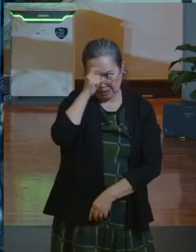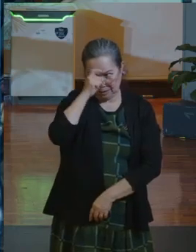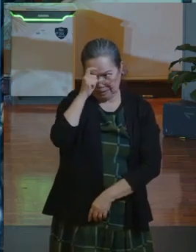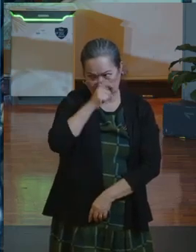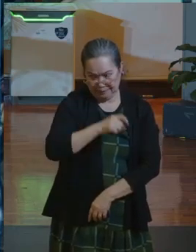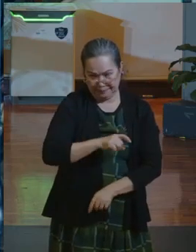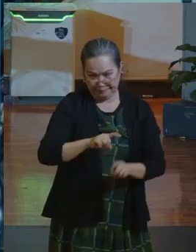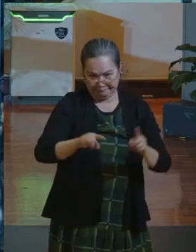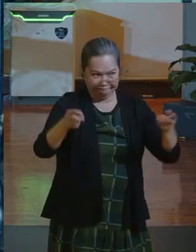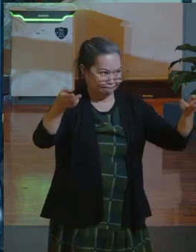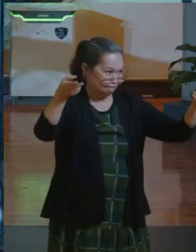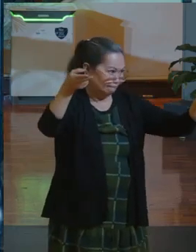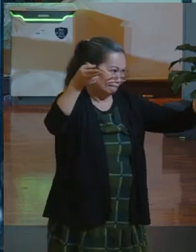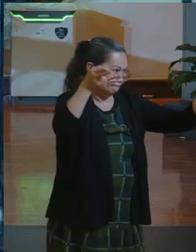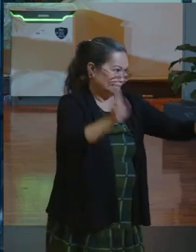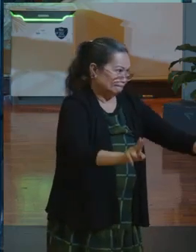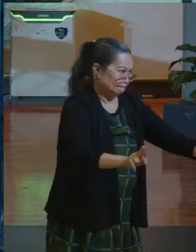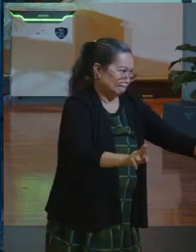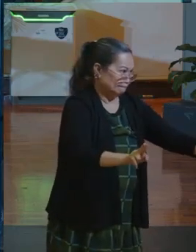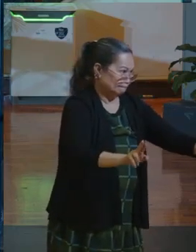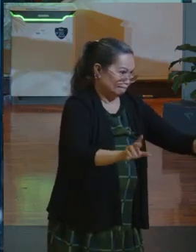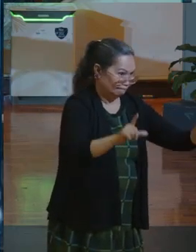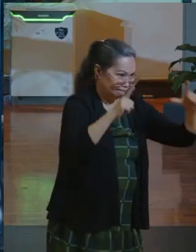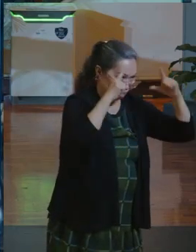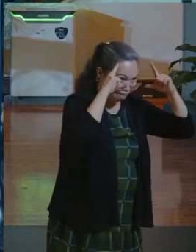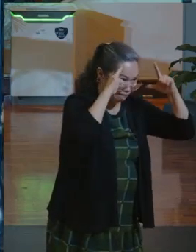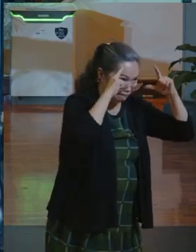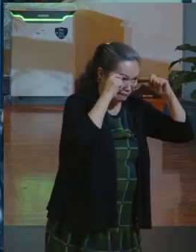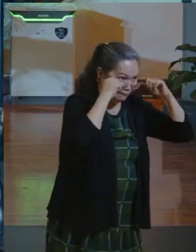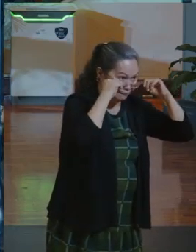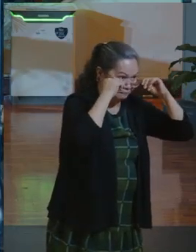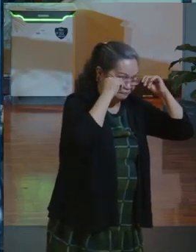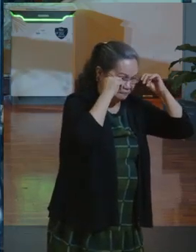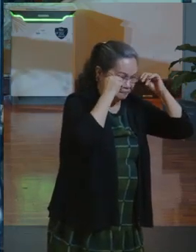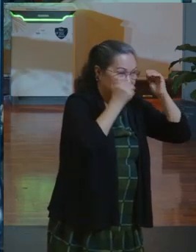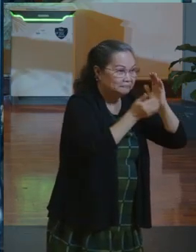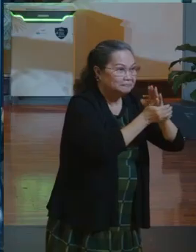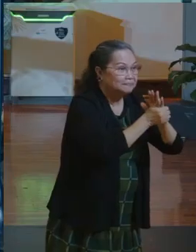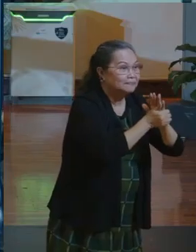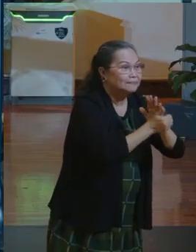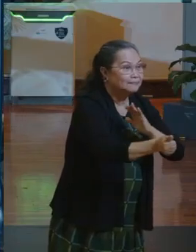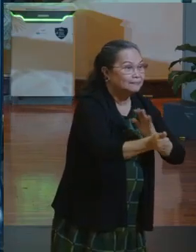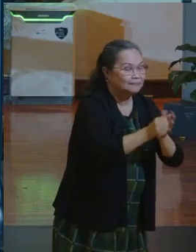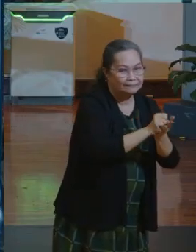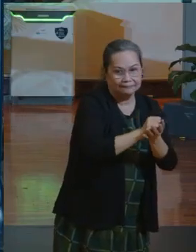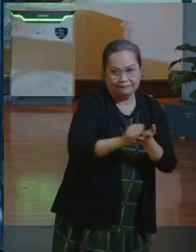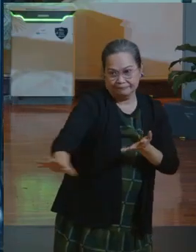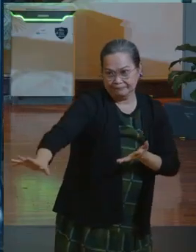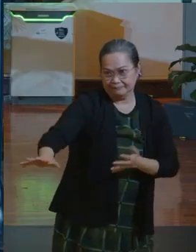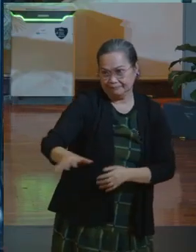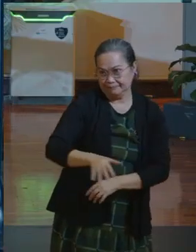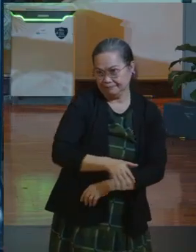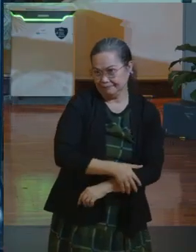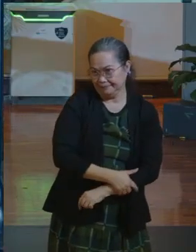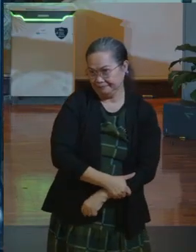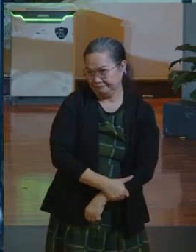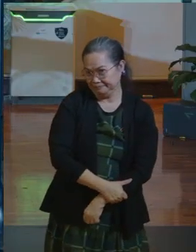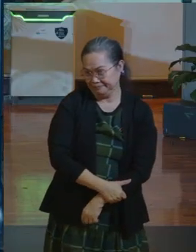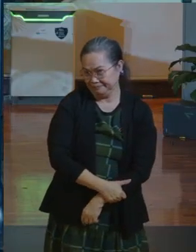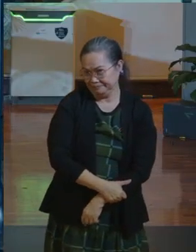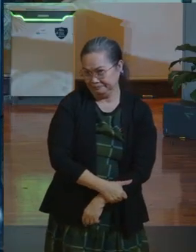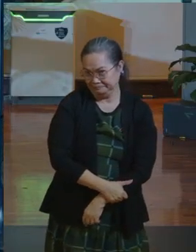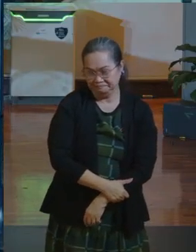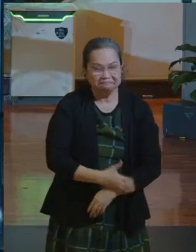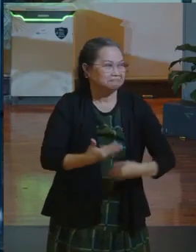pang nangyari yung kanyang katanyagan at kagalingan sa kanyang buhay. Taglay